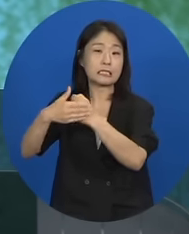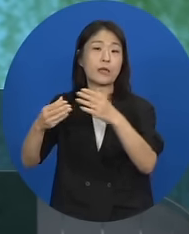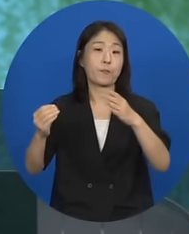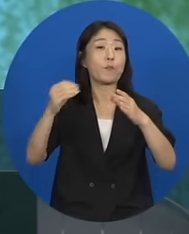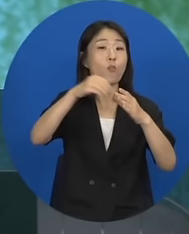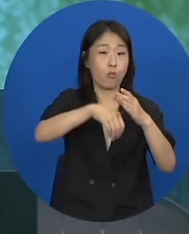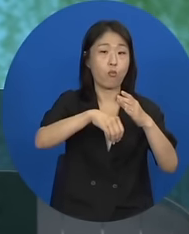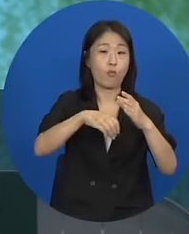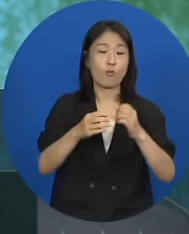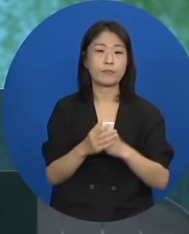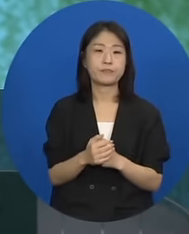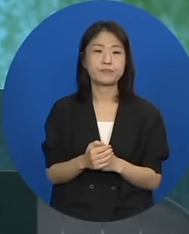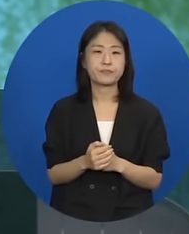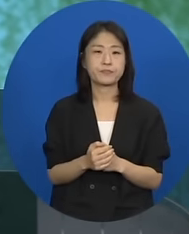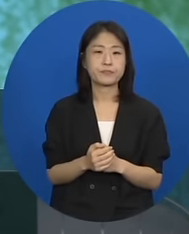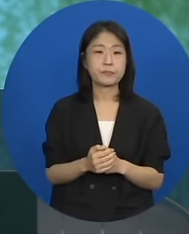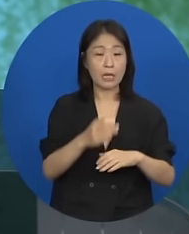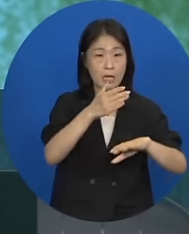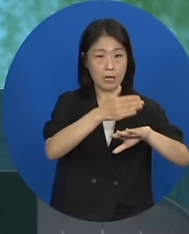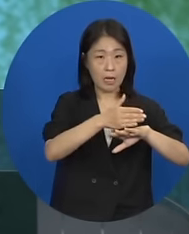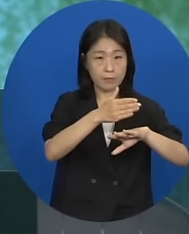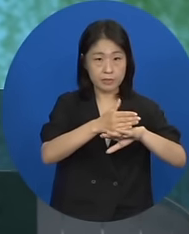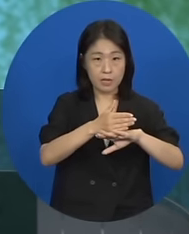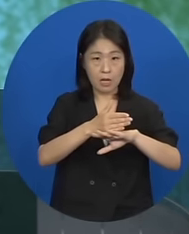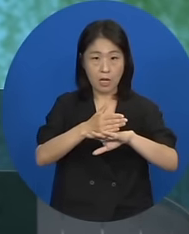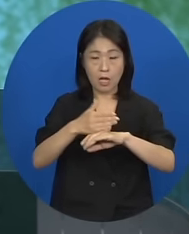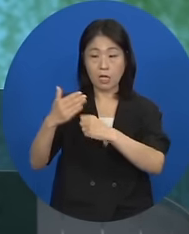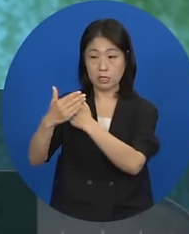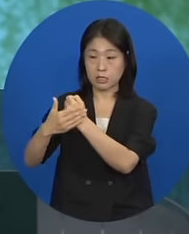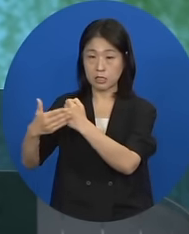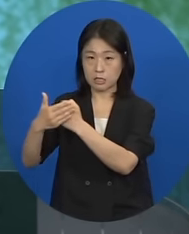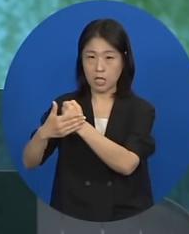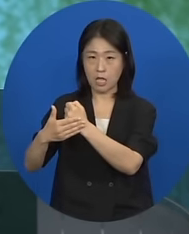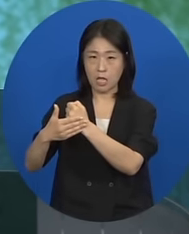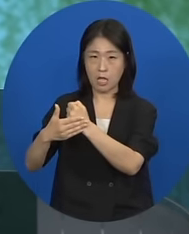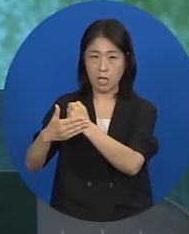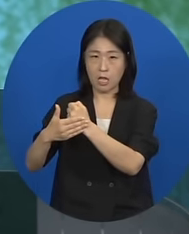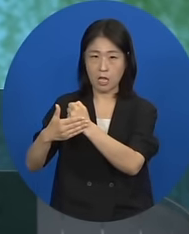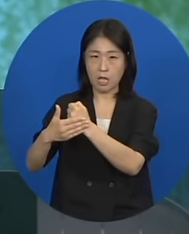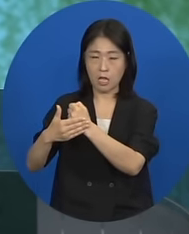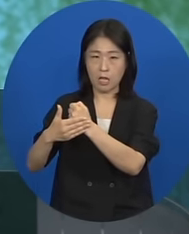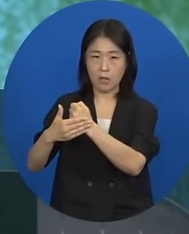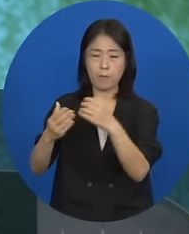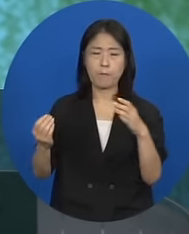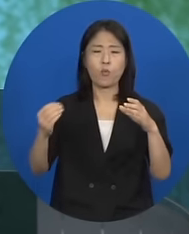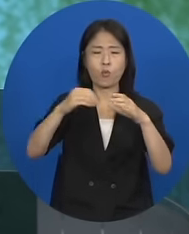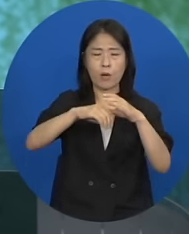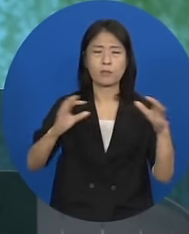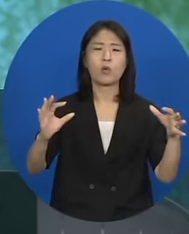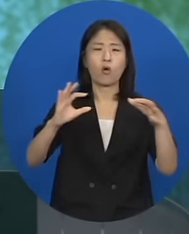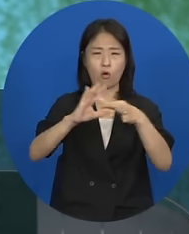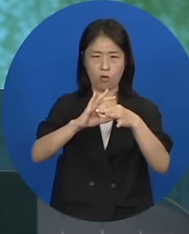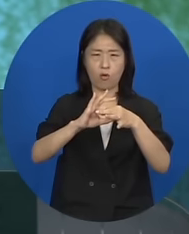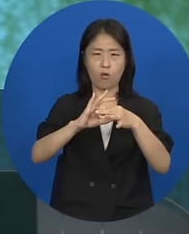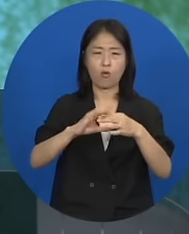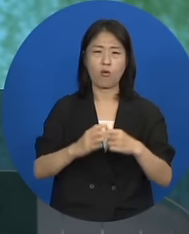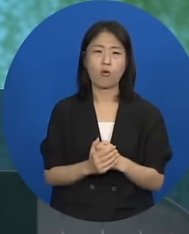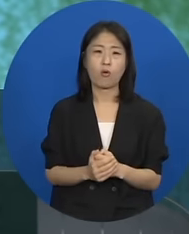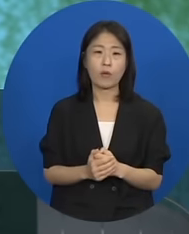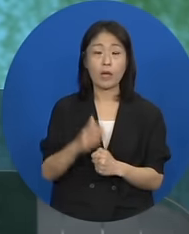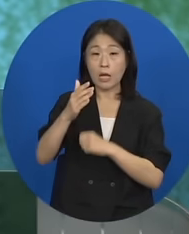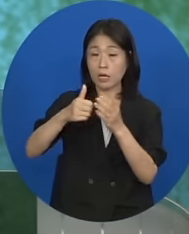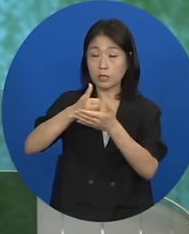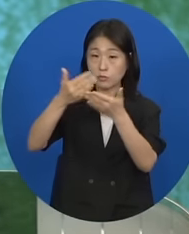적으로 보면 감사와 은혜는 같은 뿌리에서 나온 거예요 말씀드린 것처럼 하나님이 주신 그 은혜에